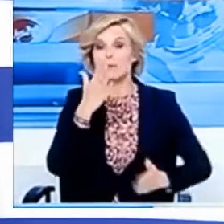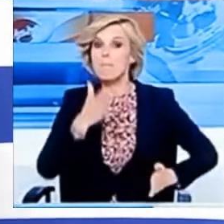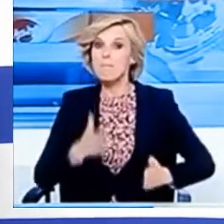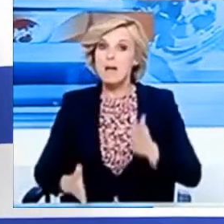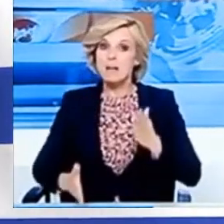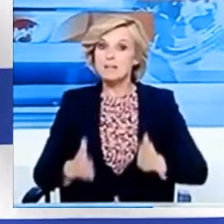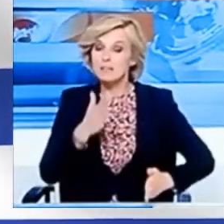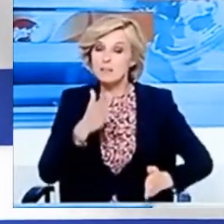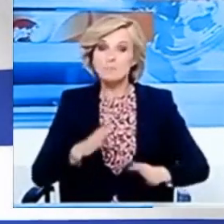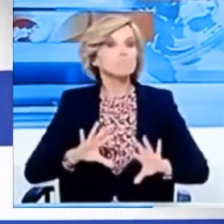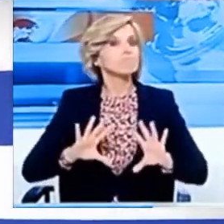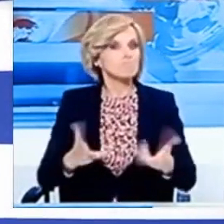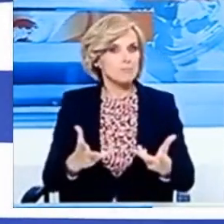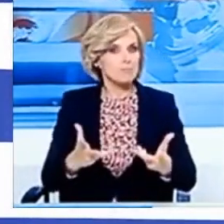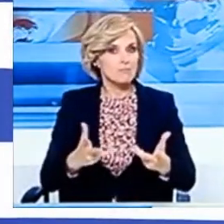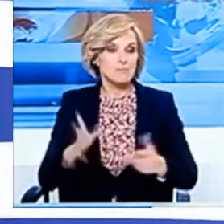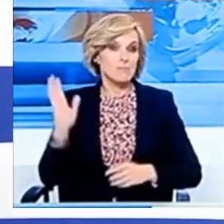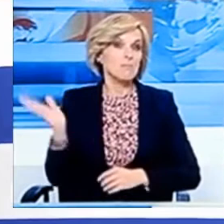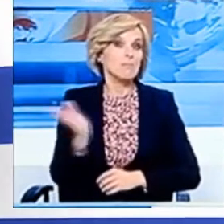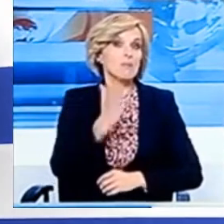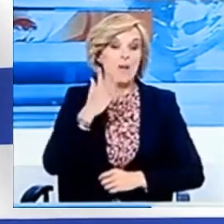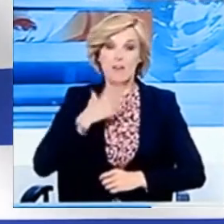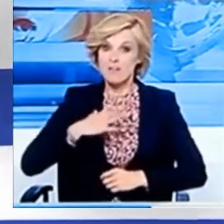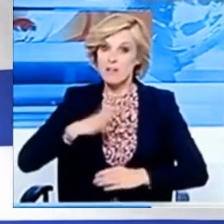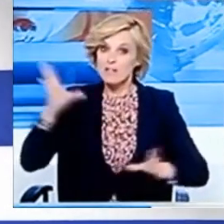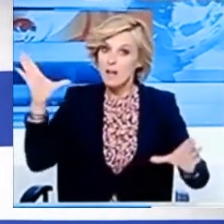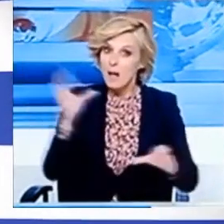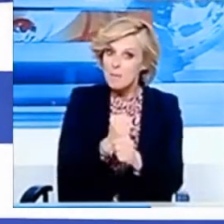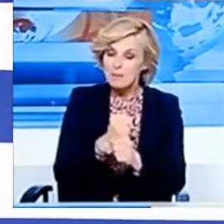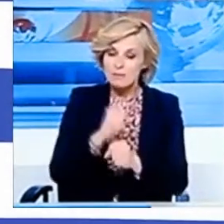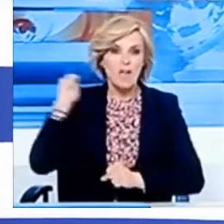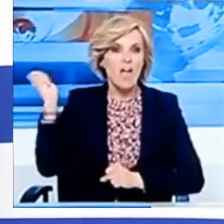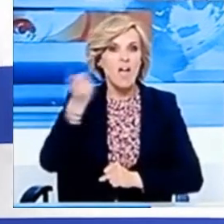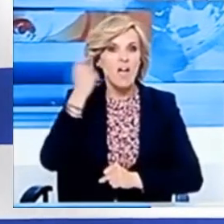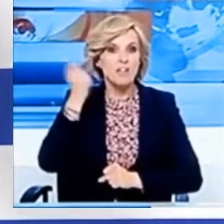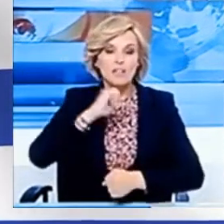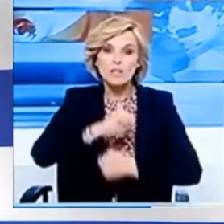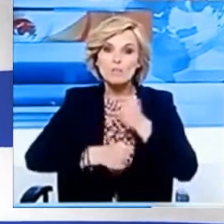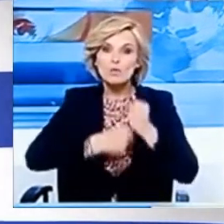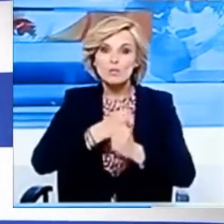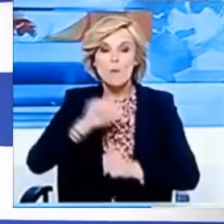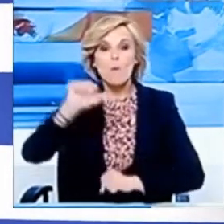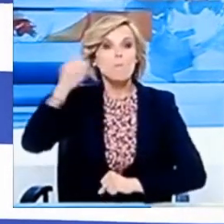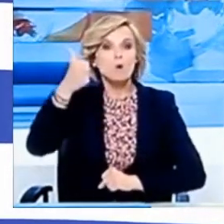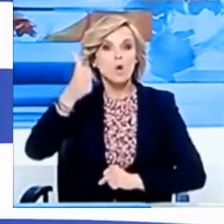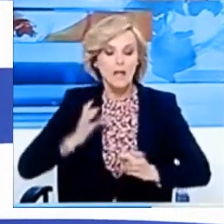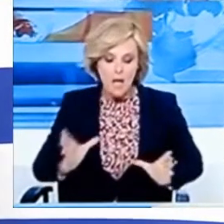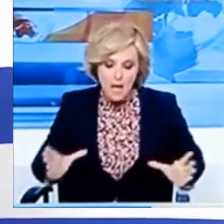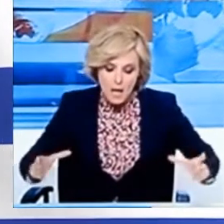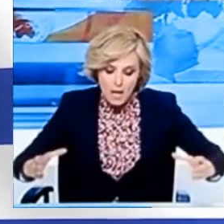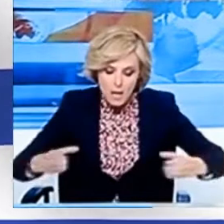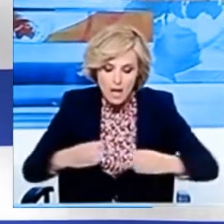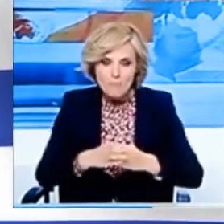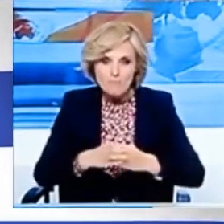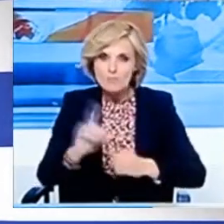μας διδάσκει ότι για να πετύχει μια εθνική προσπάθεια, το εμείς πρέπει να μπει πριν από το εγώ. Η